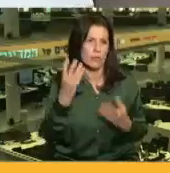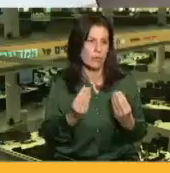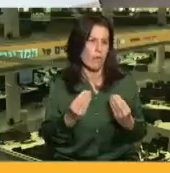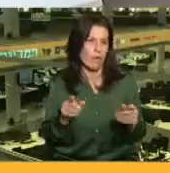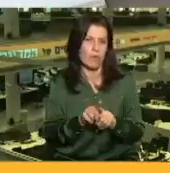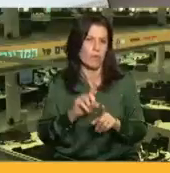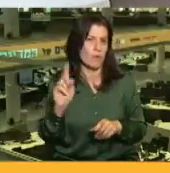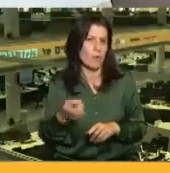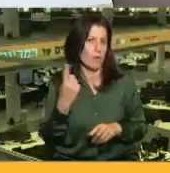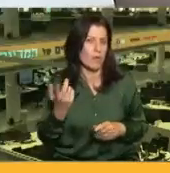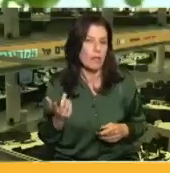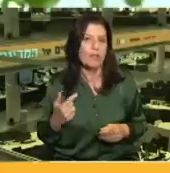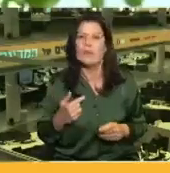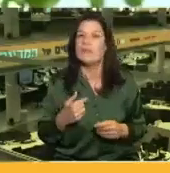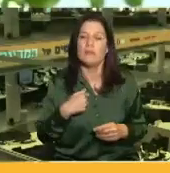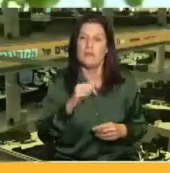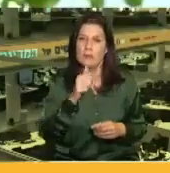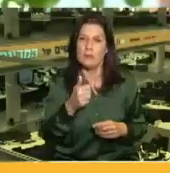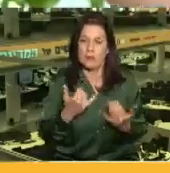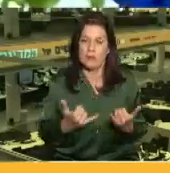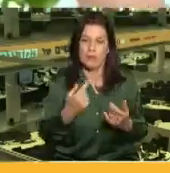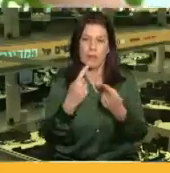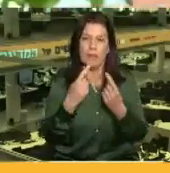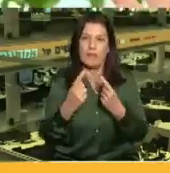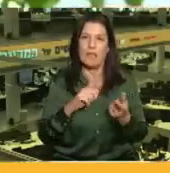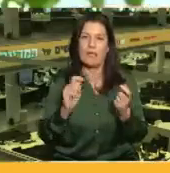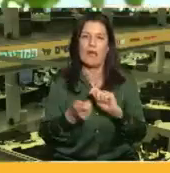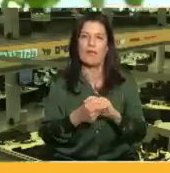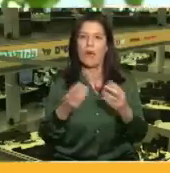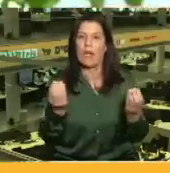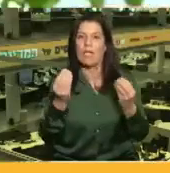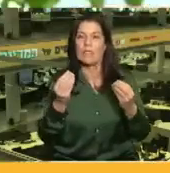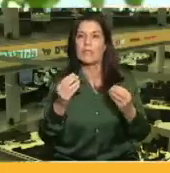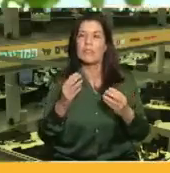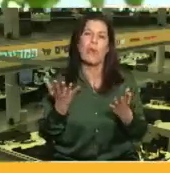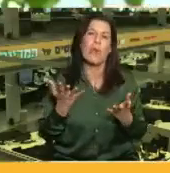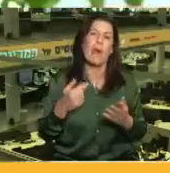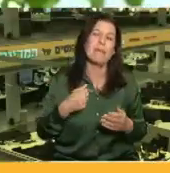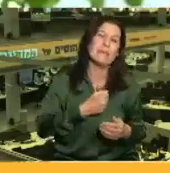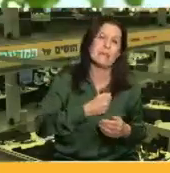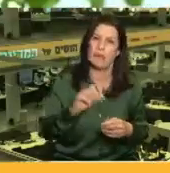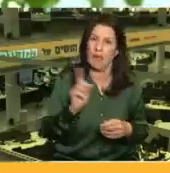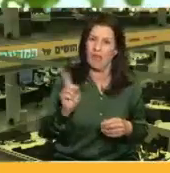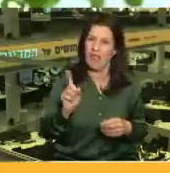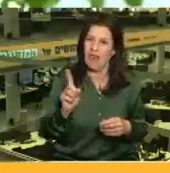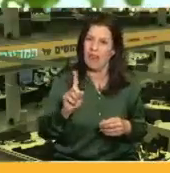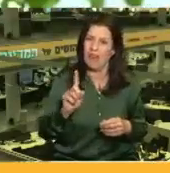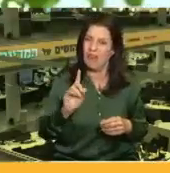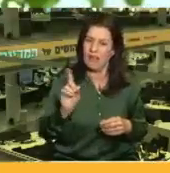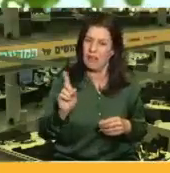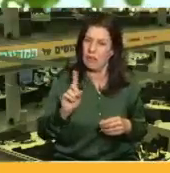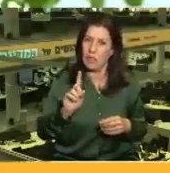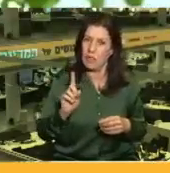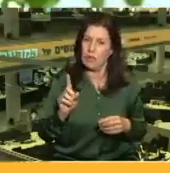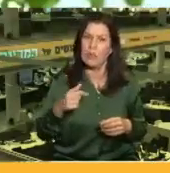רוצה להזכיר. אני לא רוצה שזה גם עכשיו כל השיח הזה יהפוך למין איזה התקרבנות. אנחנו לא שם בכלל, אני חושבת ש... זה בסדר. לא,